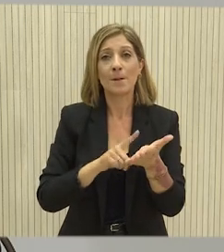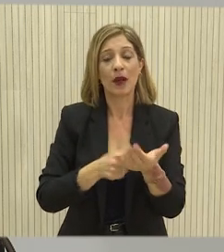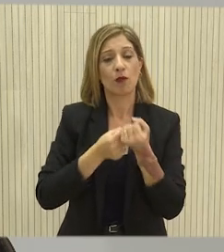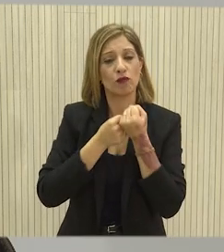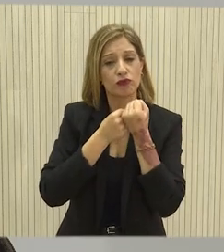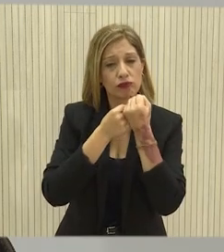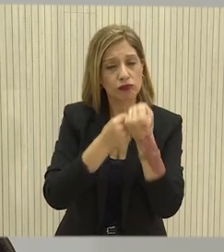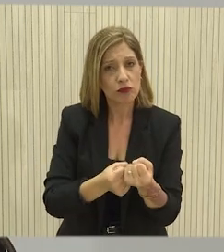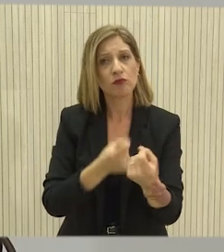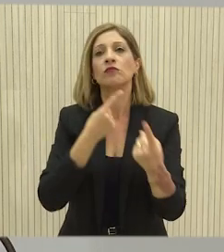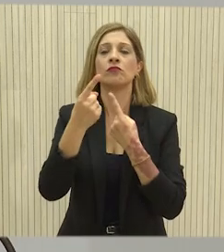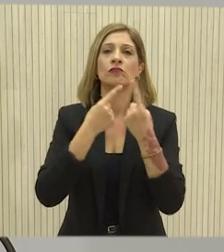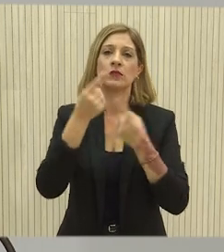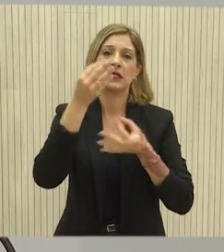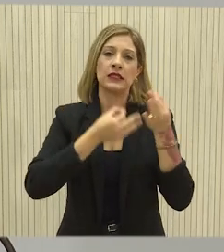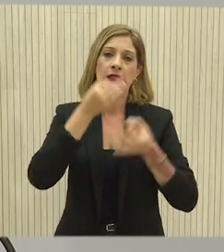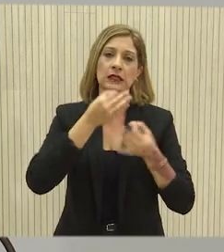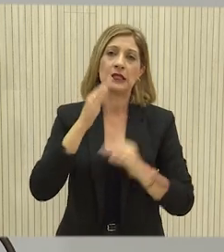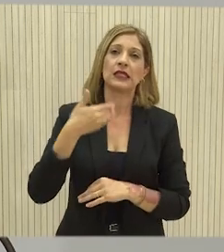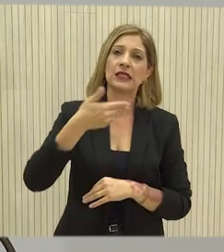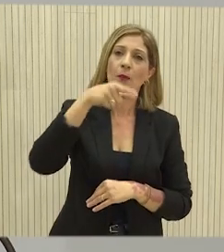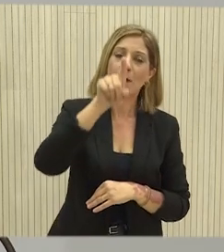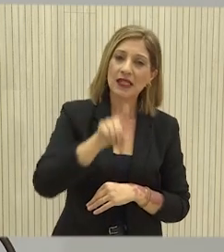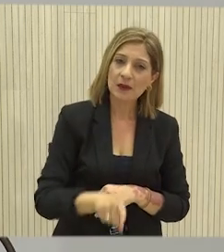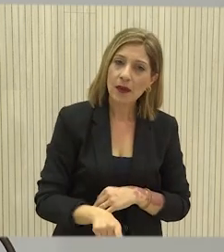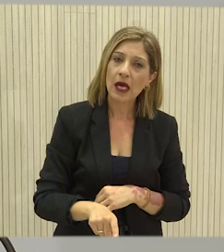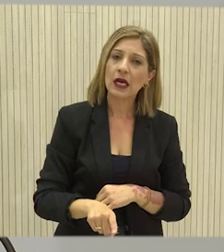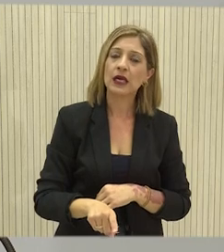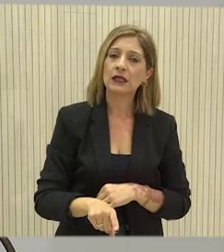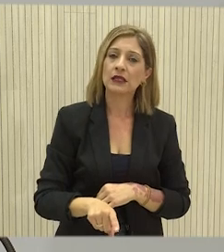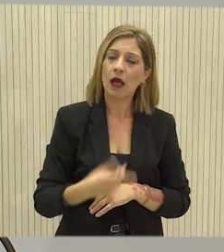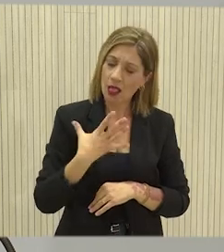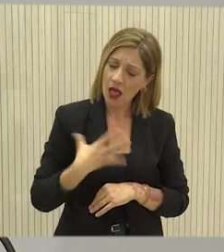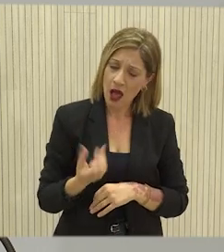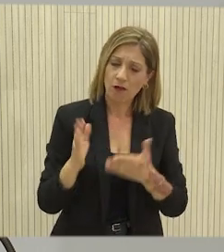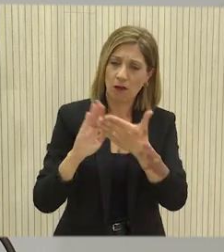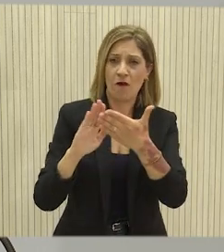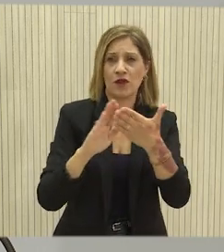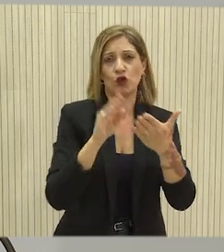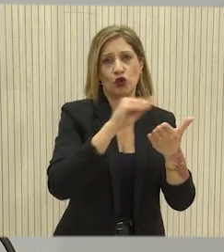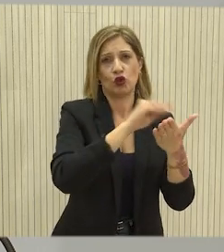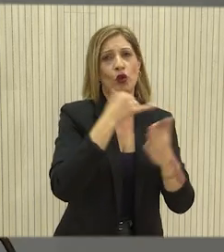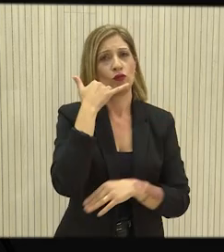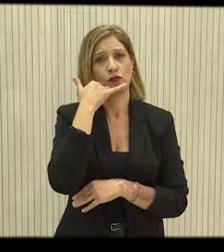συνεχώς προς συζήτηση, και τις επόμενες μέρες πιθανόν να έχουμε και άλλες επαφές και άλλες επικοινωνίες.